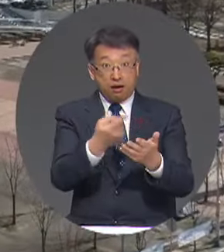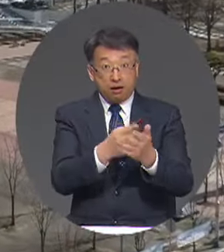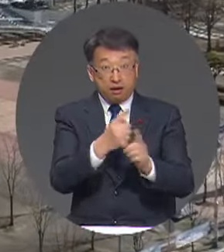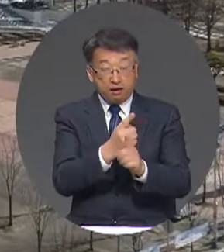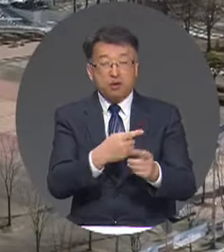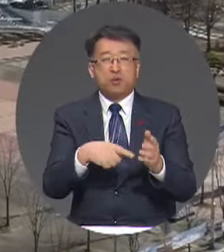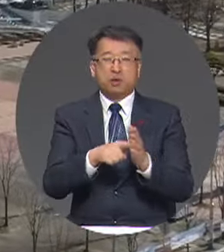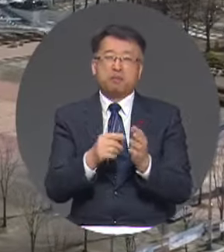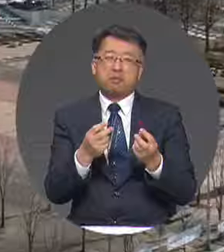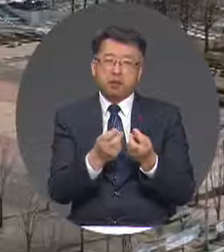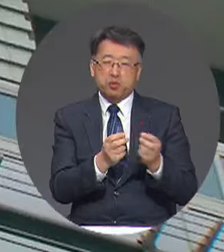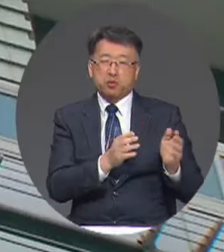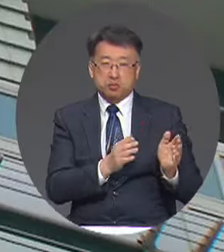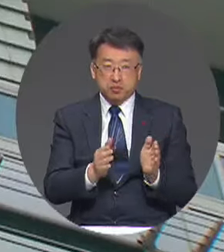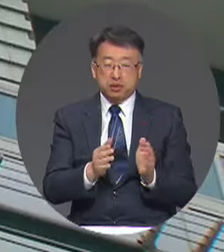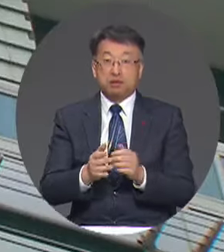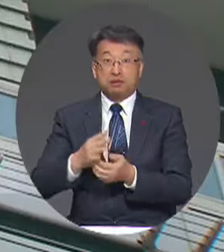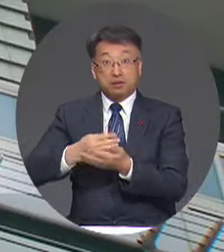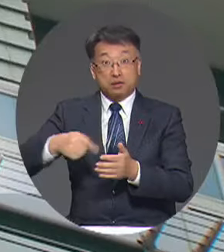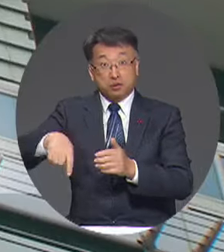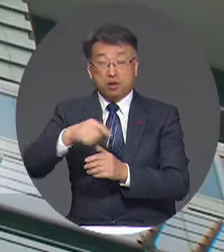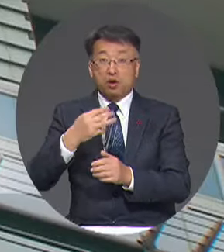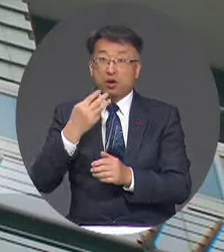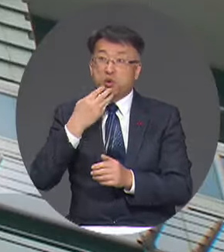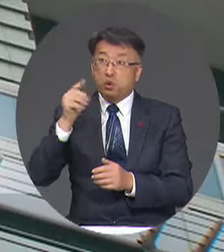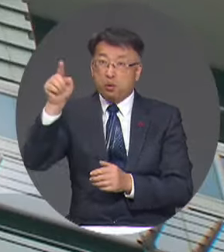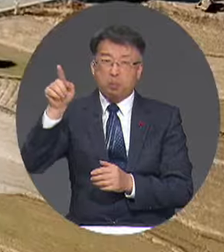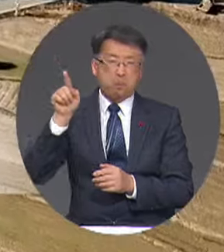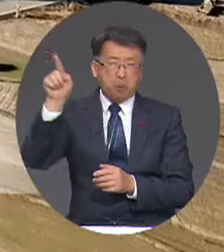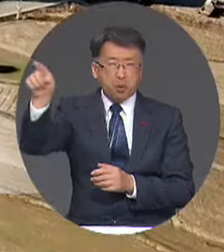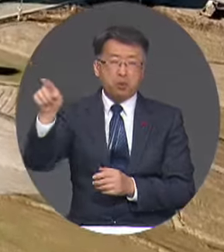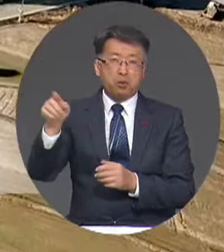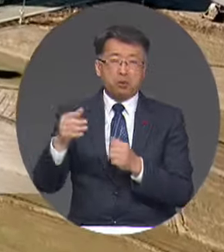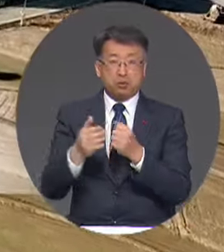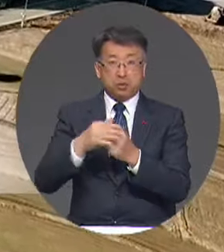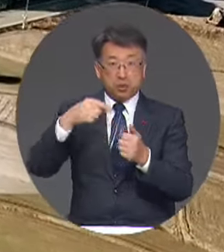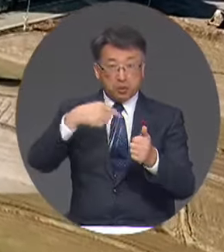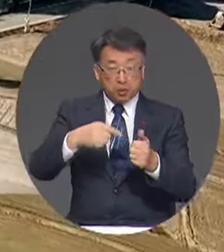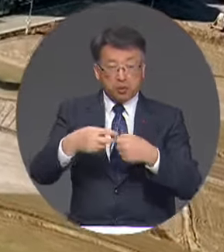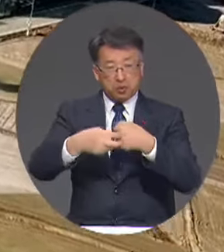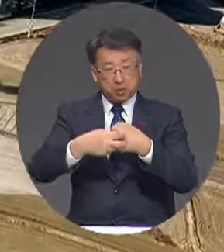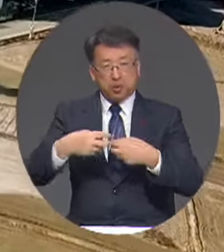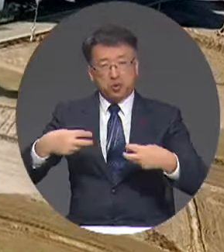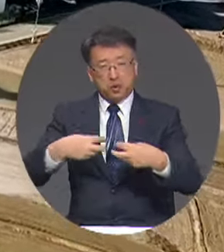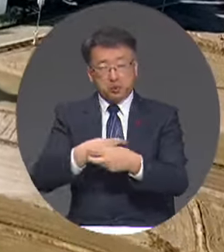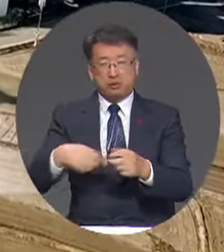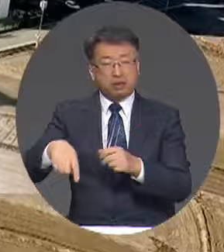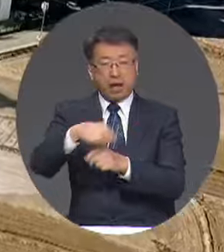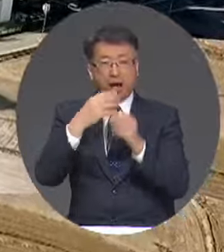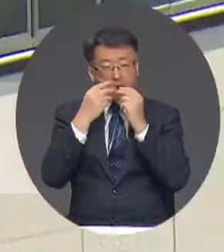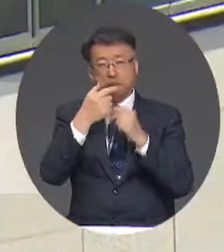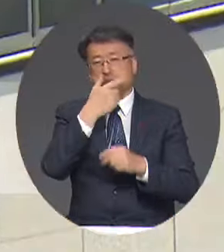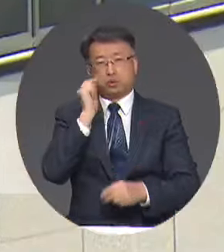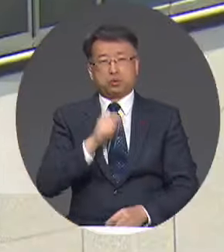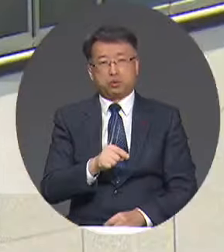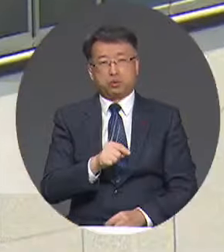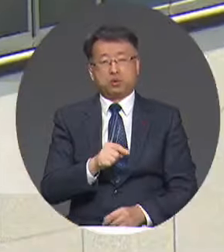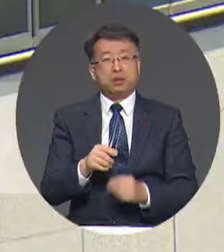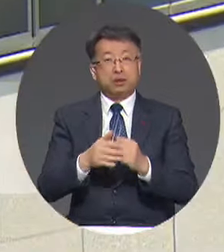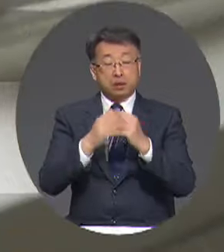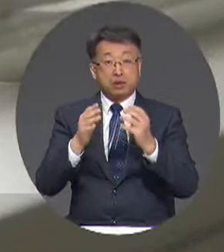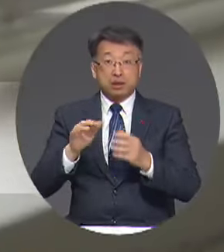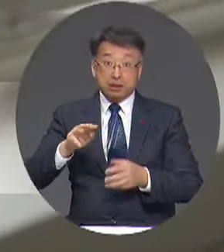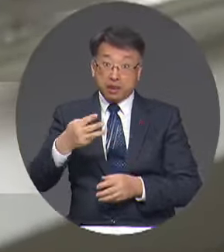해법도 발굴해야 합니다. 사천 지역이 수도권에서 먼 데다 교육과 의료, 교통 인프라까지 부족해